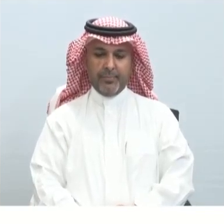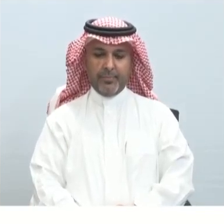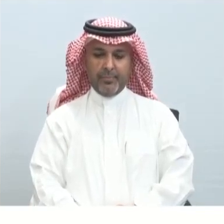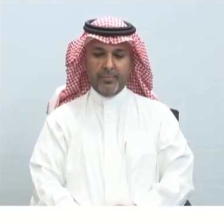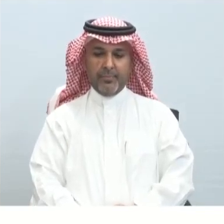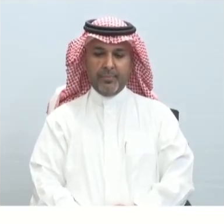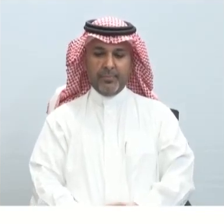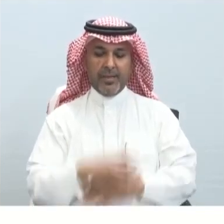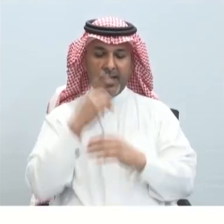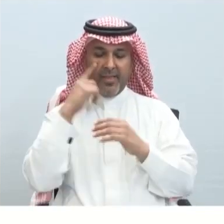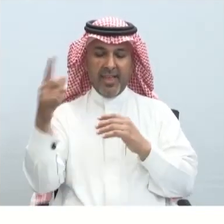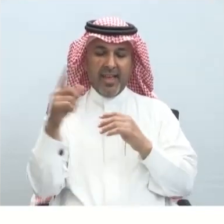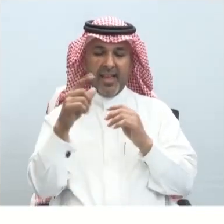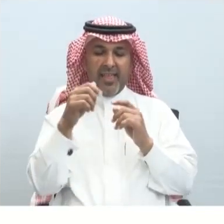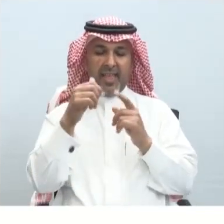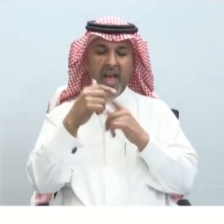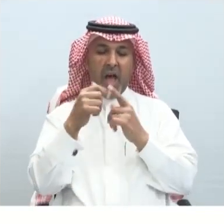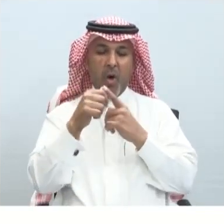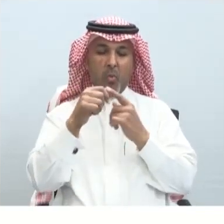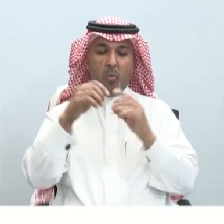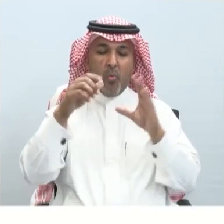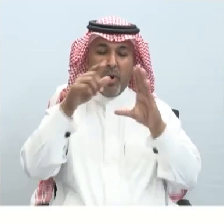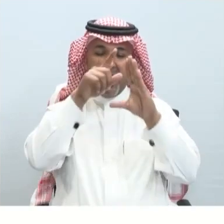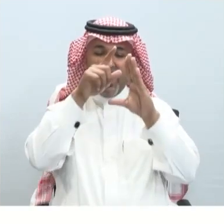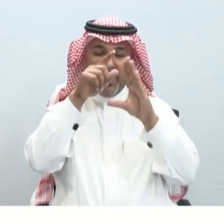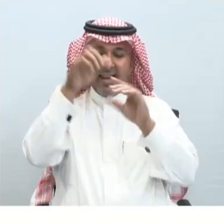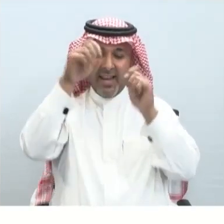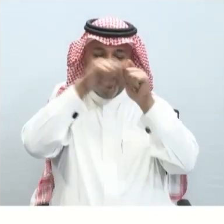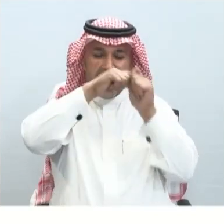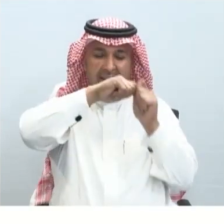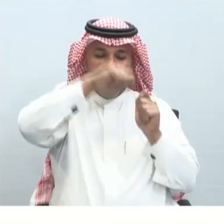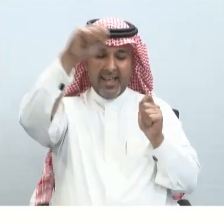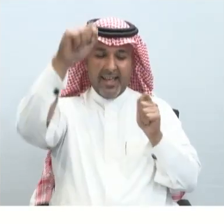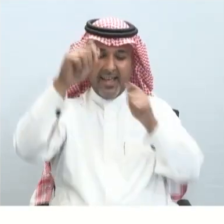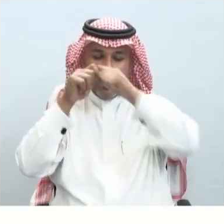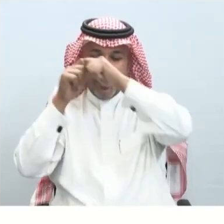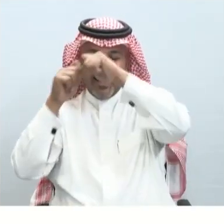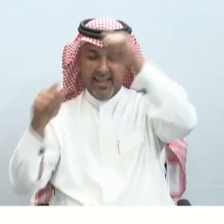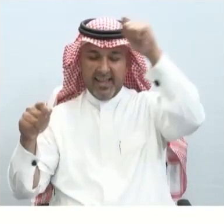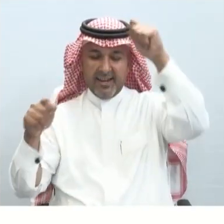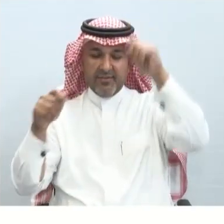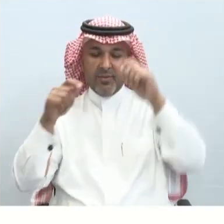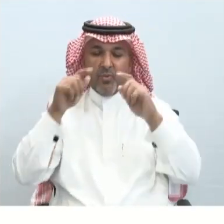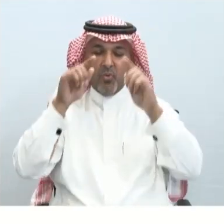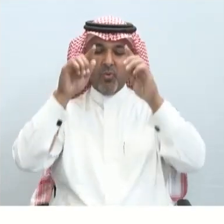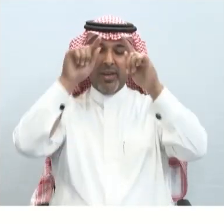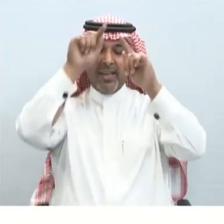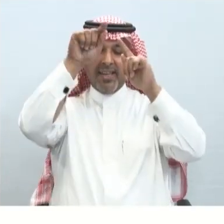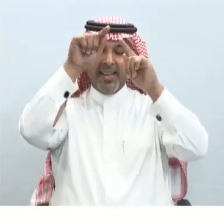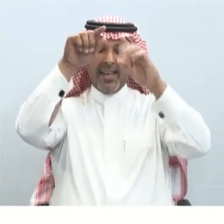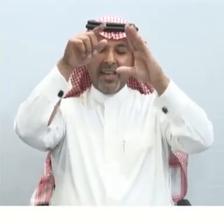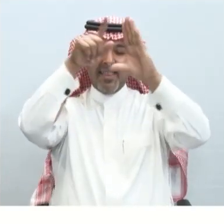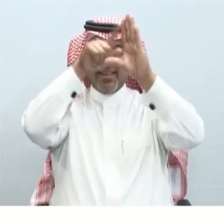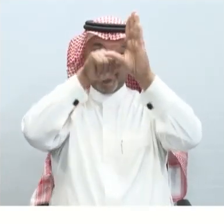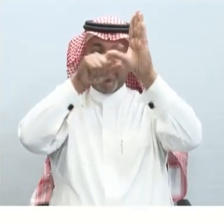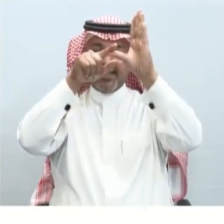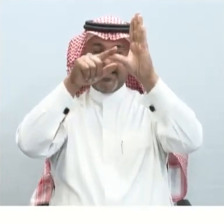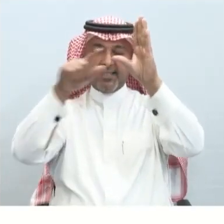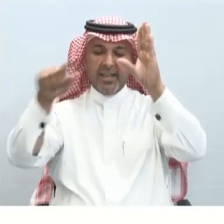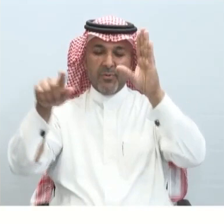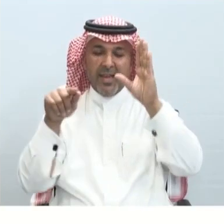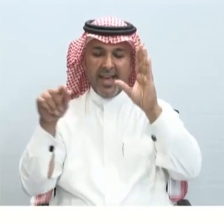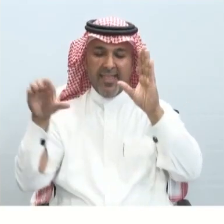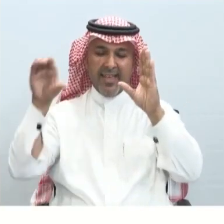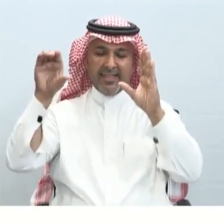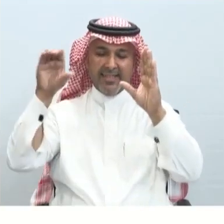وهذه تعتبر زاويه محصوره بينهما زاويه محصوره بينهما